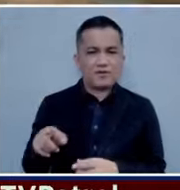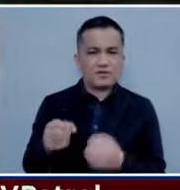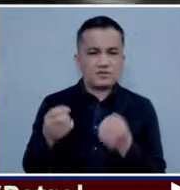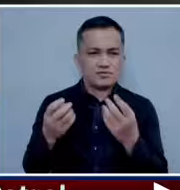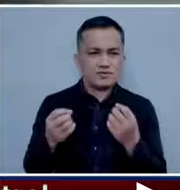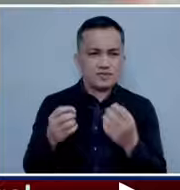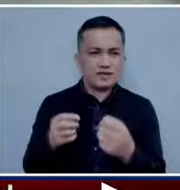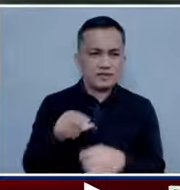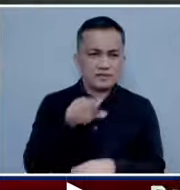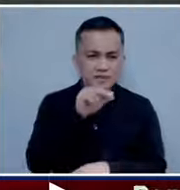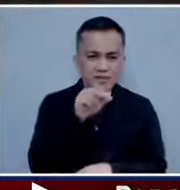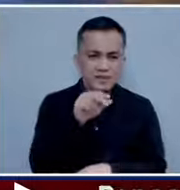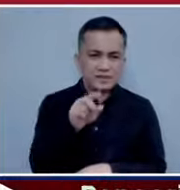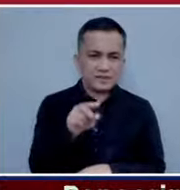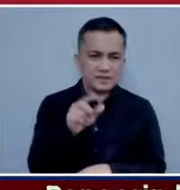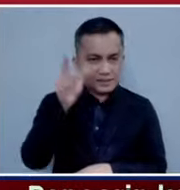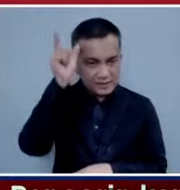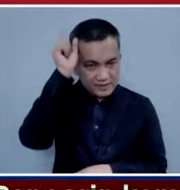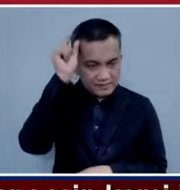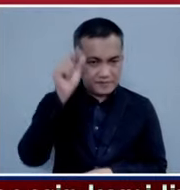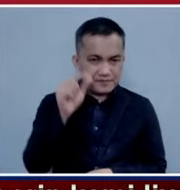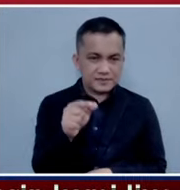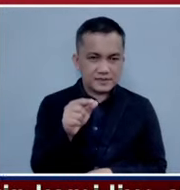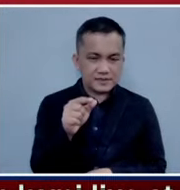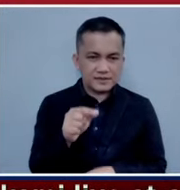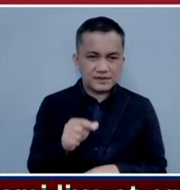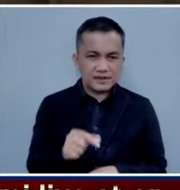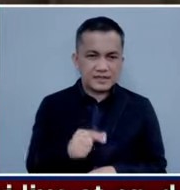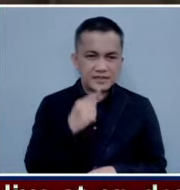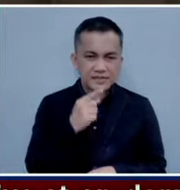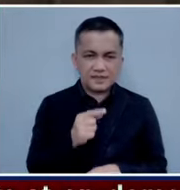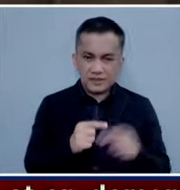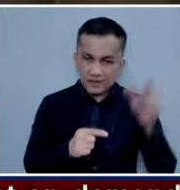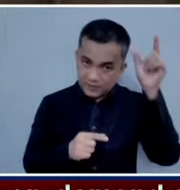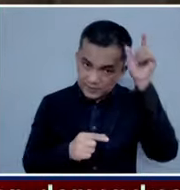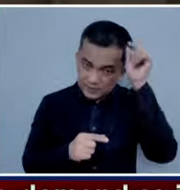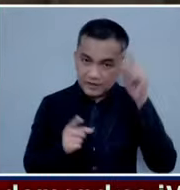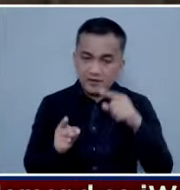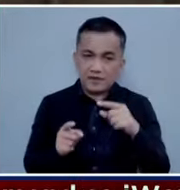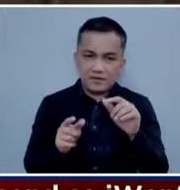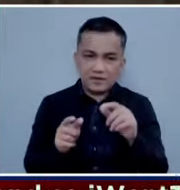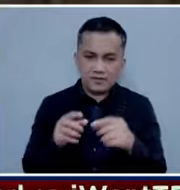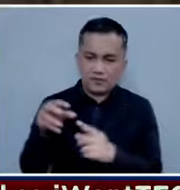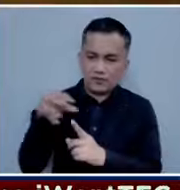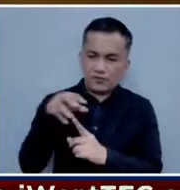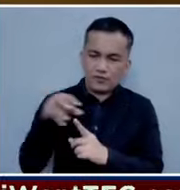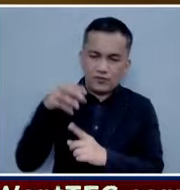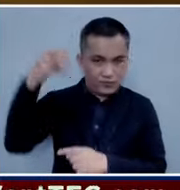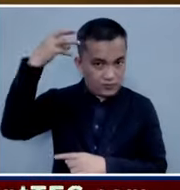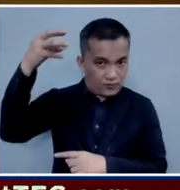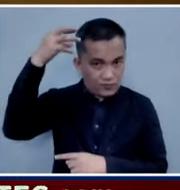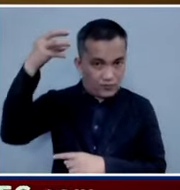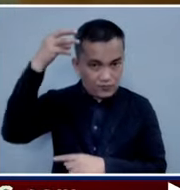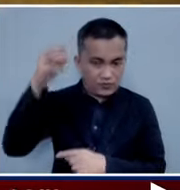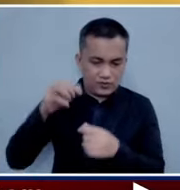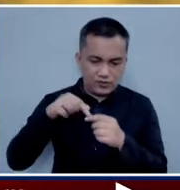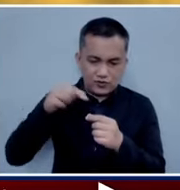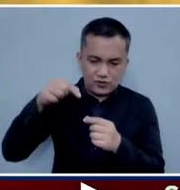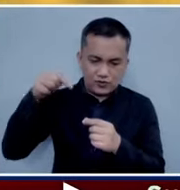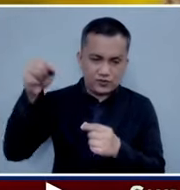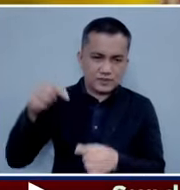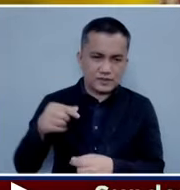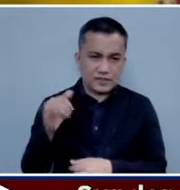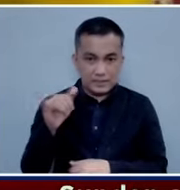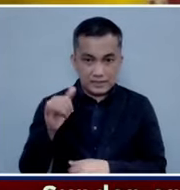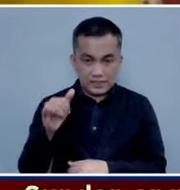nagsulputang bibe na nakaklip sa buhok. Nakakabit sa spring ang bibe, kaya mistulang tumatalon-talon. Mula sa simpleng dilaw na